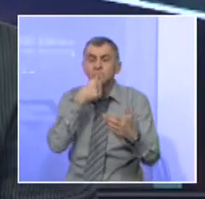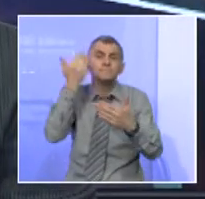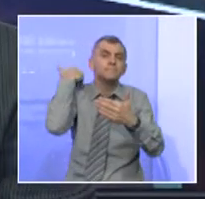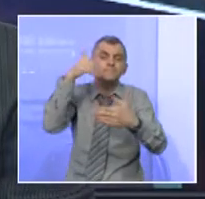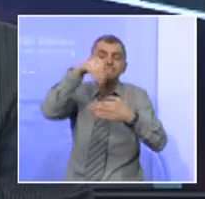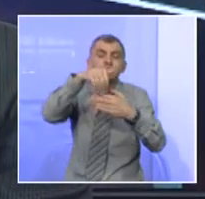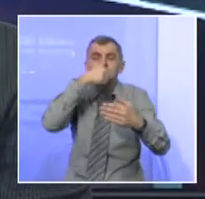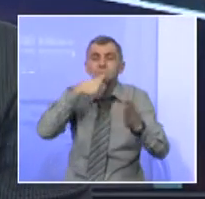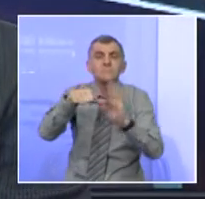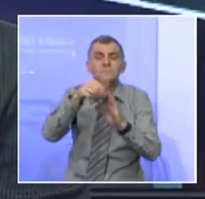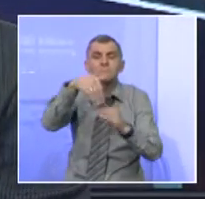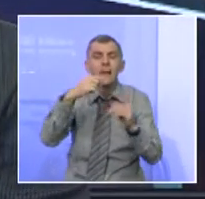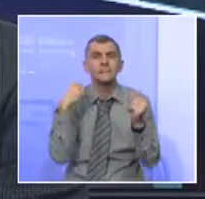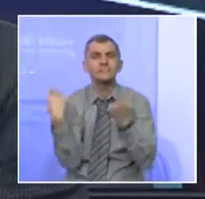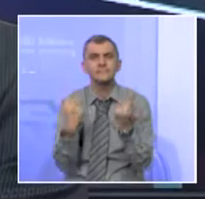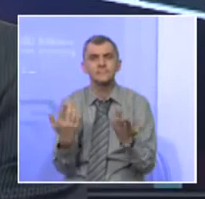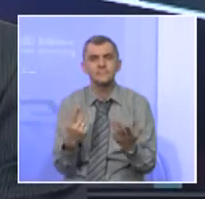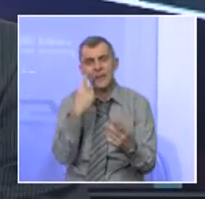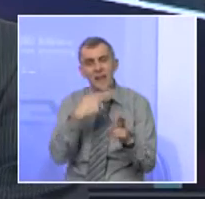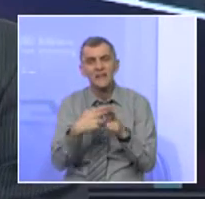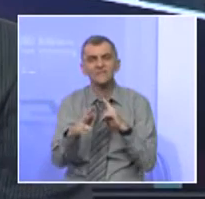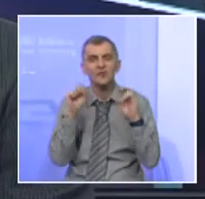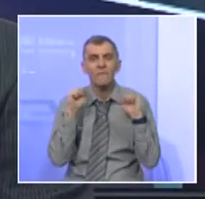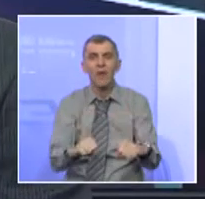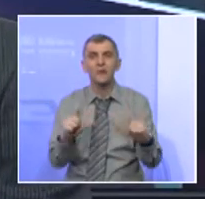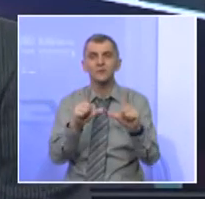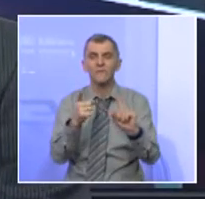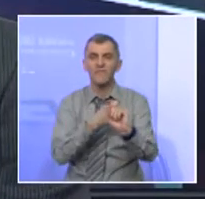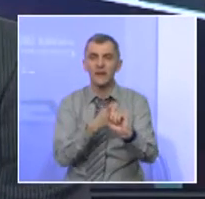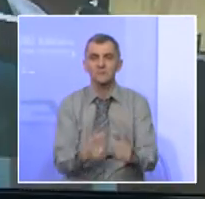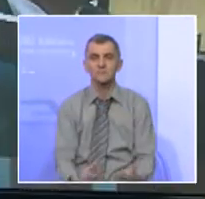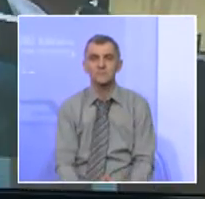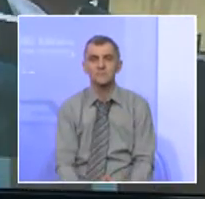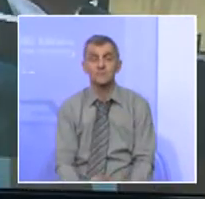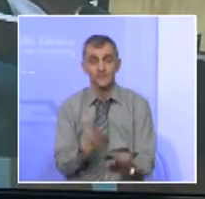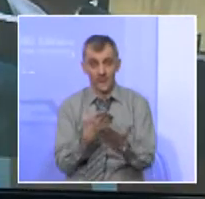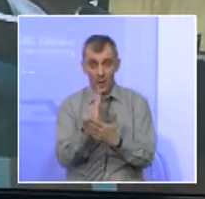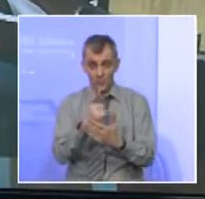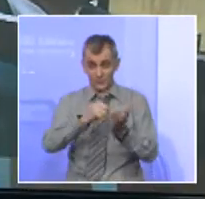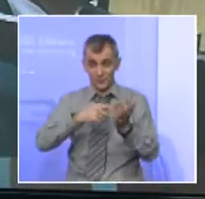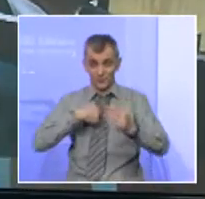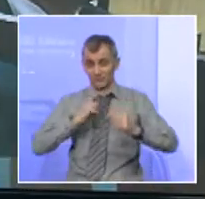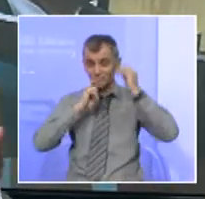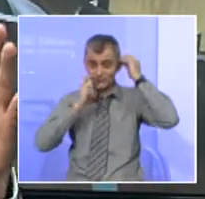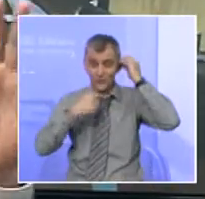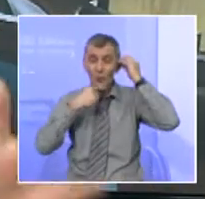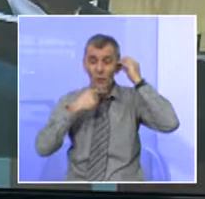kompletne krize i izvršne vlasti federacije? Pazite, ako tražite od mene da vam govorim o